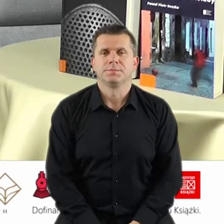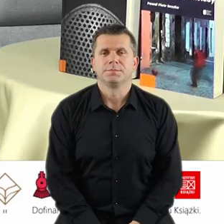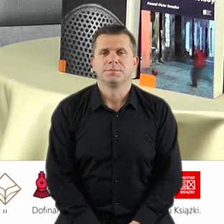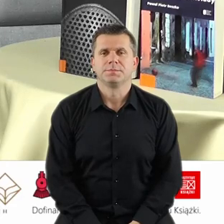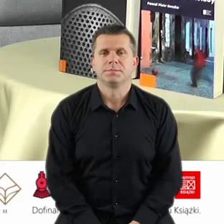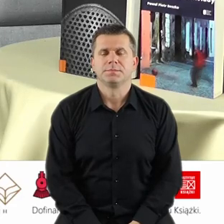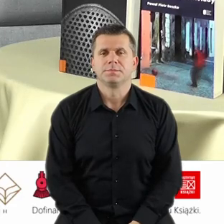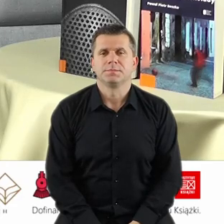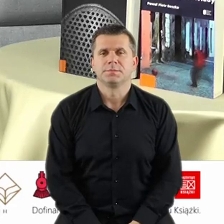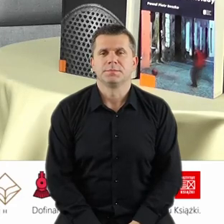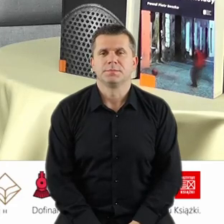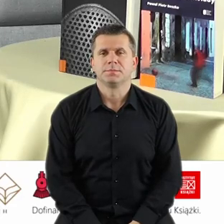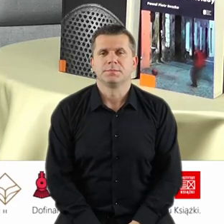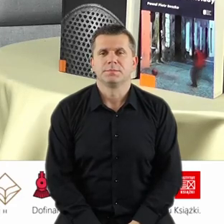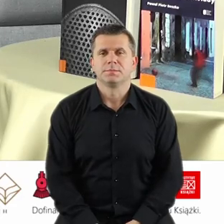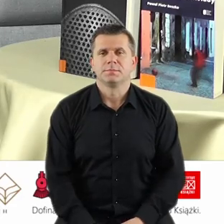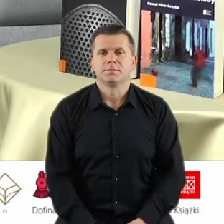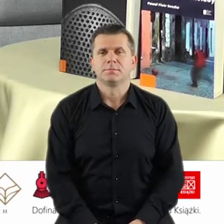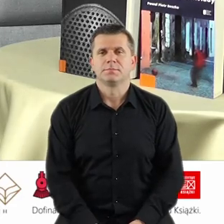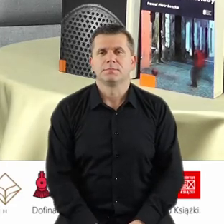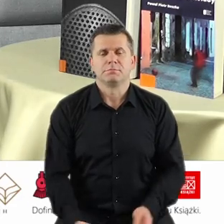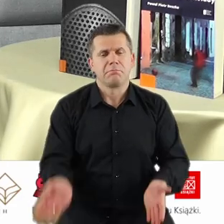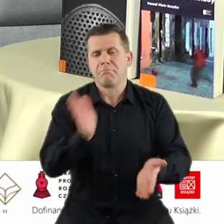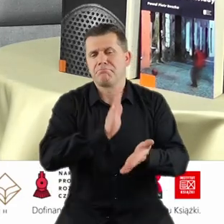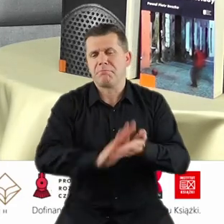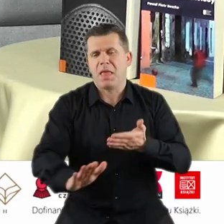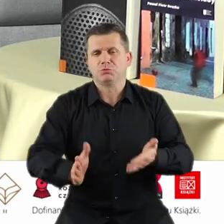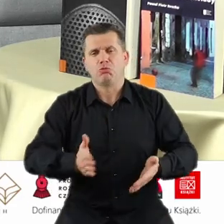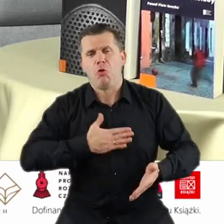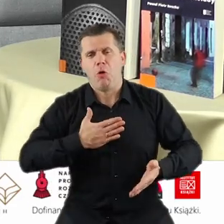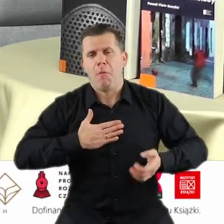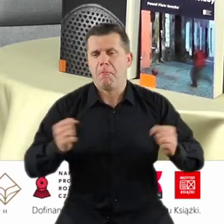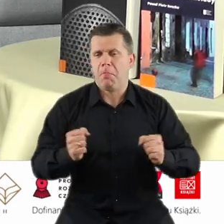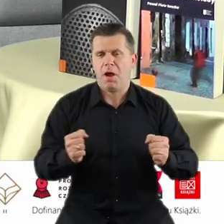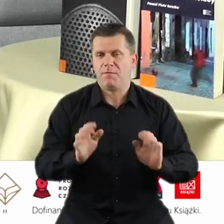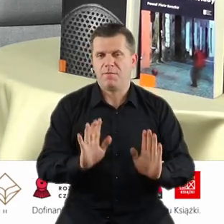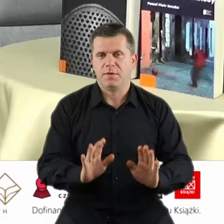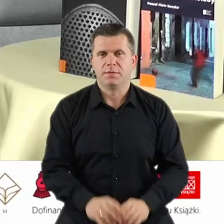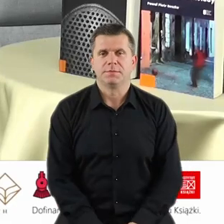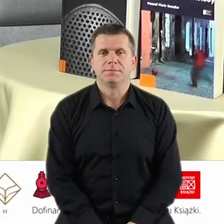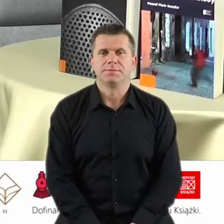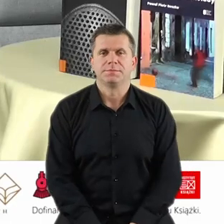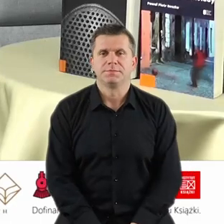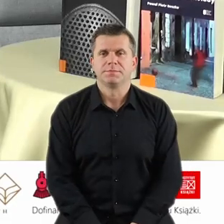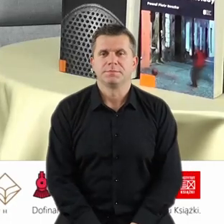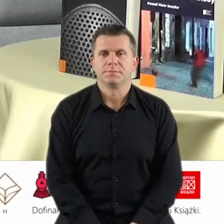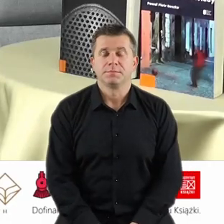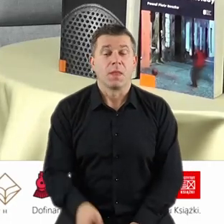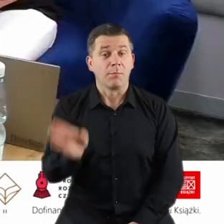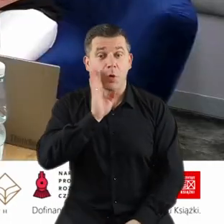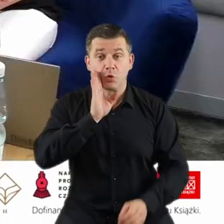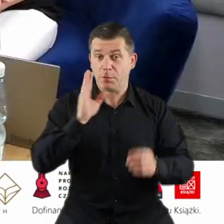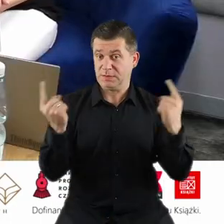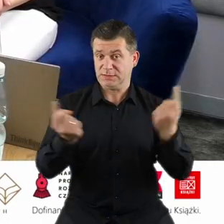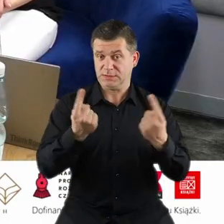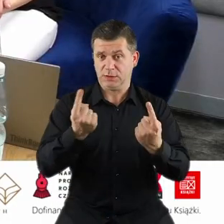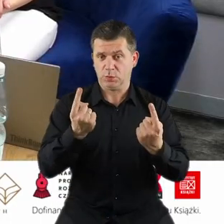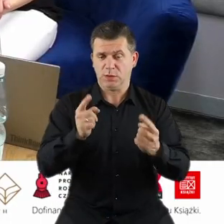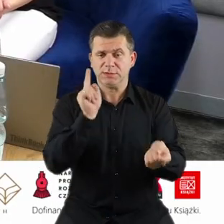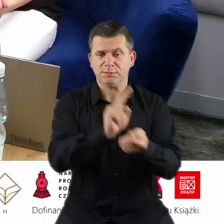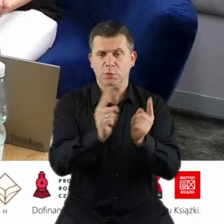I bez już powtarzając się, bez jakichś obaw większych. Podobną